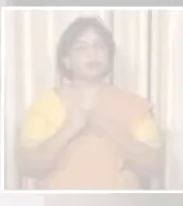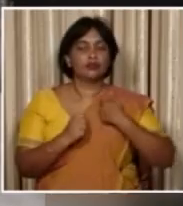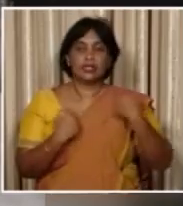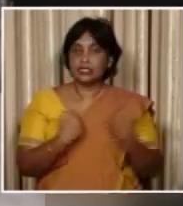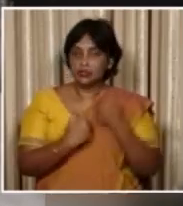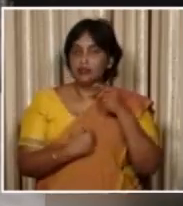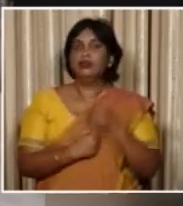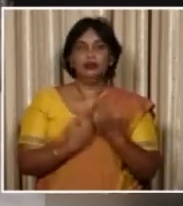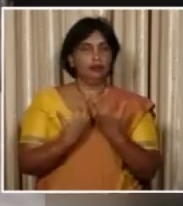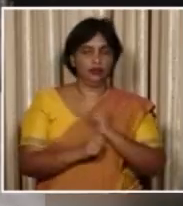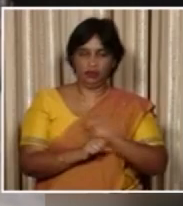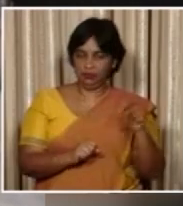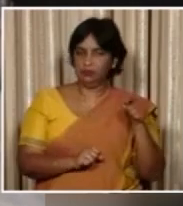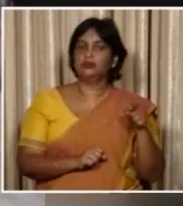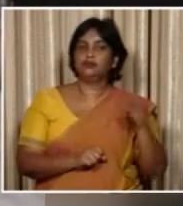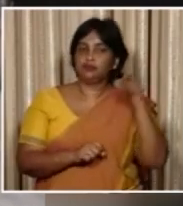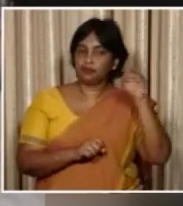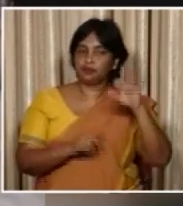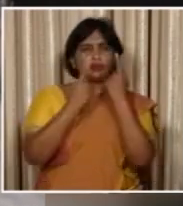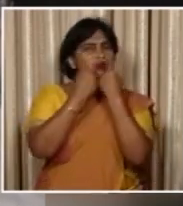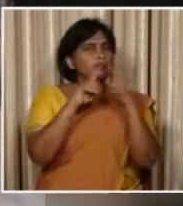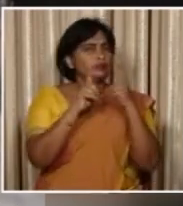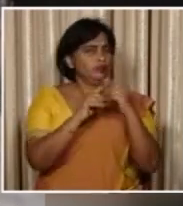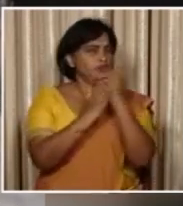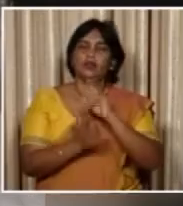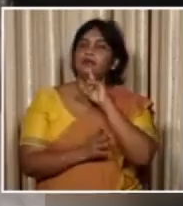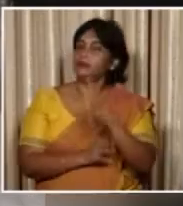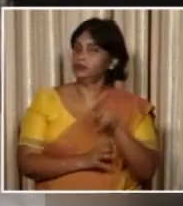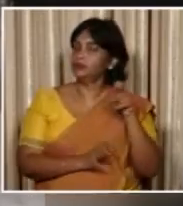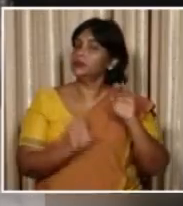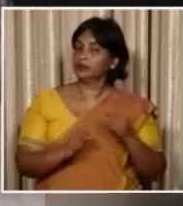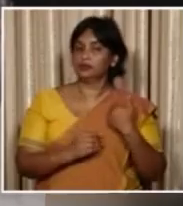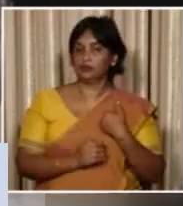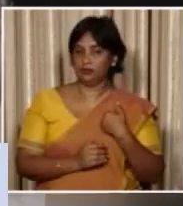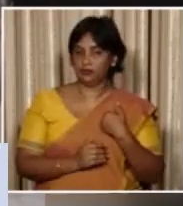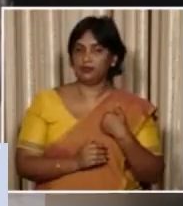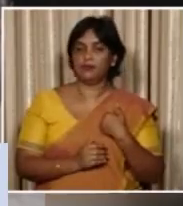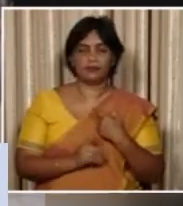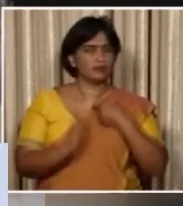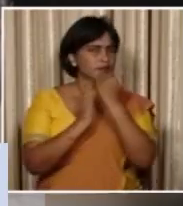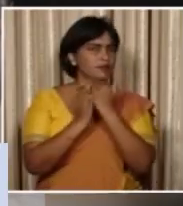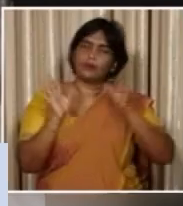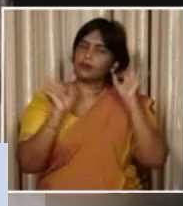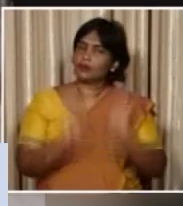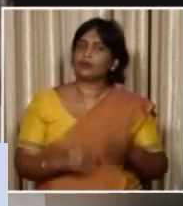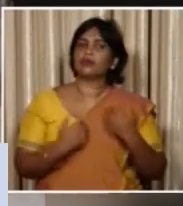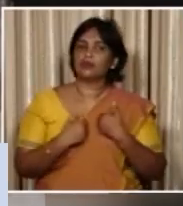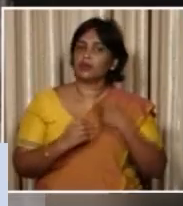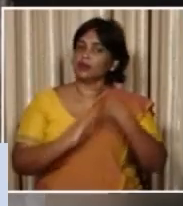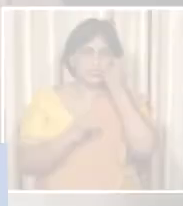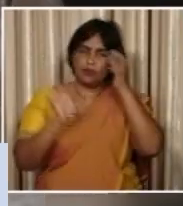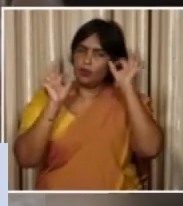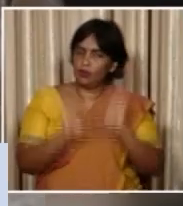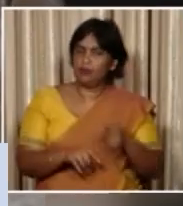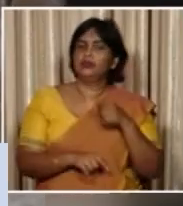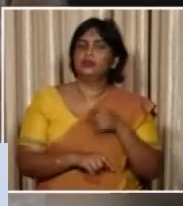අභියෝගය බාරගත්තේ නෑ. ඔවුන් විවිධ කොන්දේසි ඉදිරිපත් කළා. නමුත් මම කිසිම කොන්දේසියක් නැතිව රට